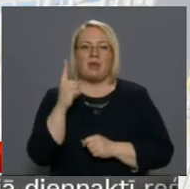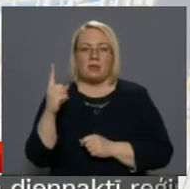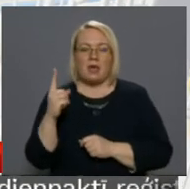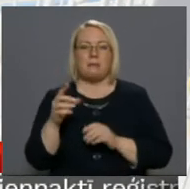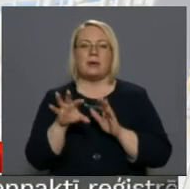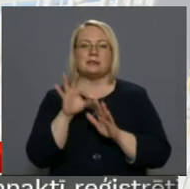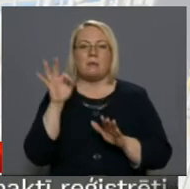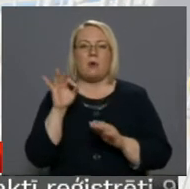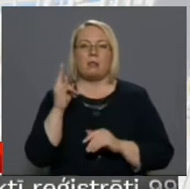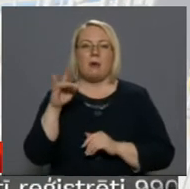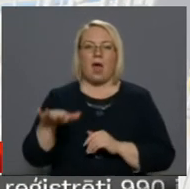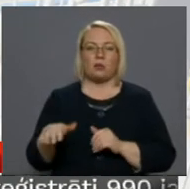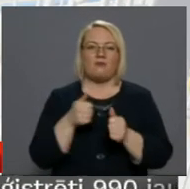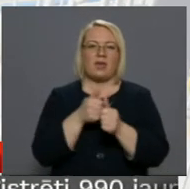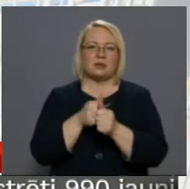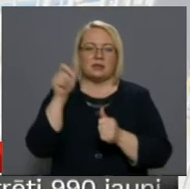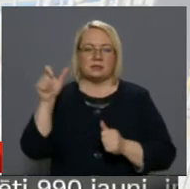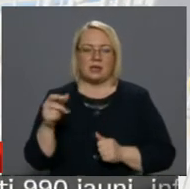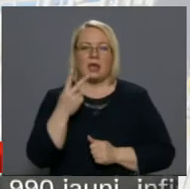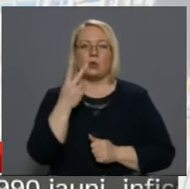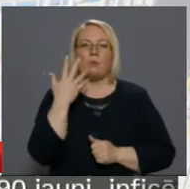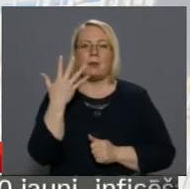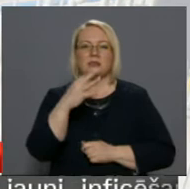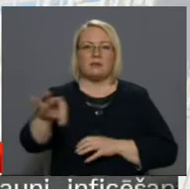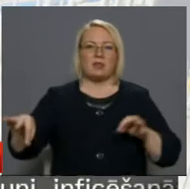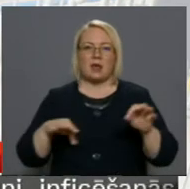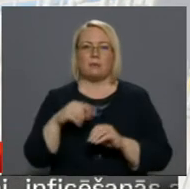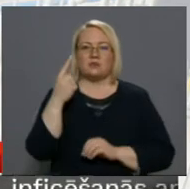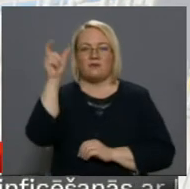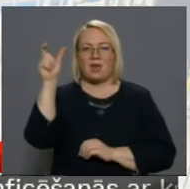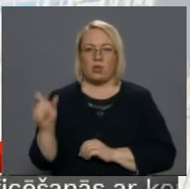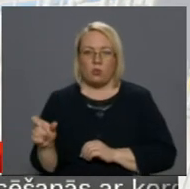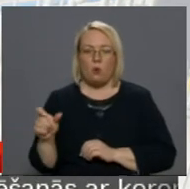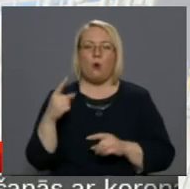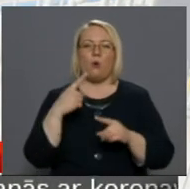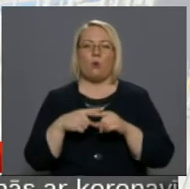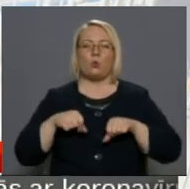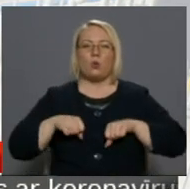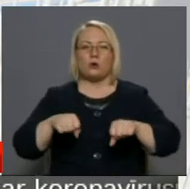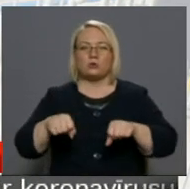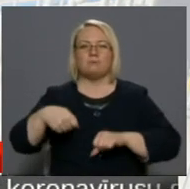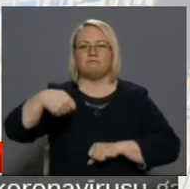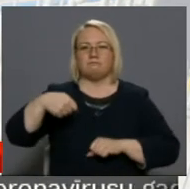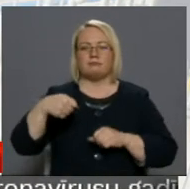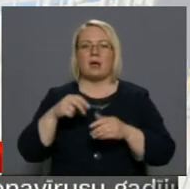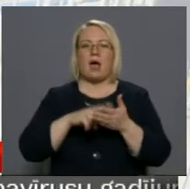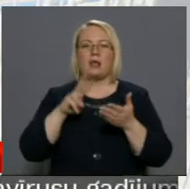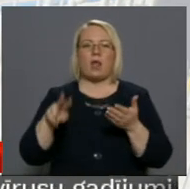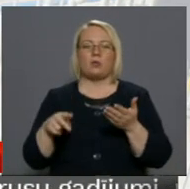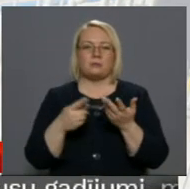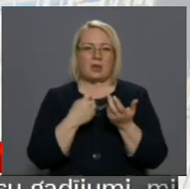vai asistentu, 25 kvadrātmetri uz vienu pircēju, grozu un ratu skaita atbilstība maksimāli atļautajam